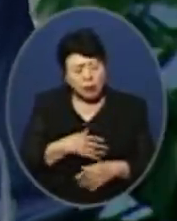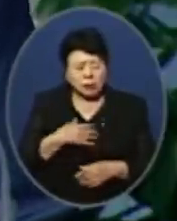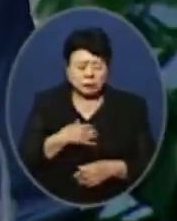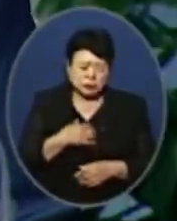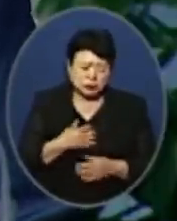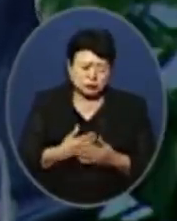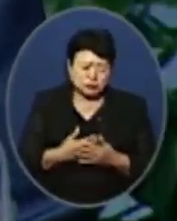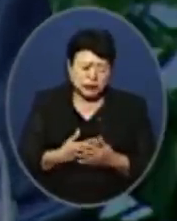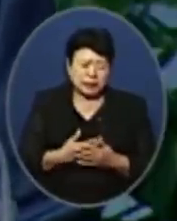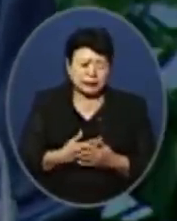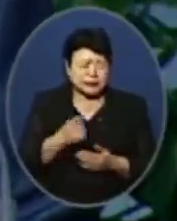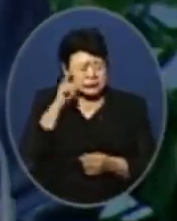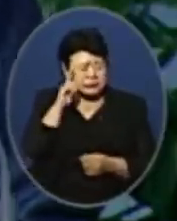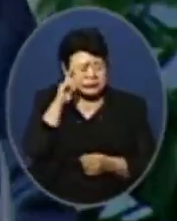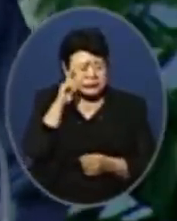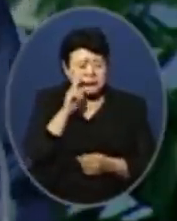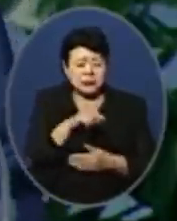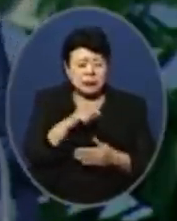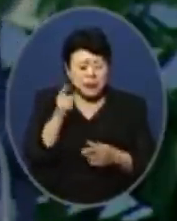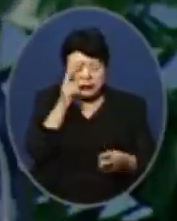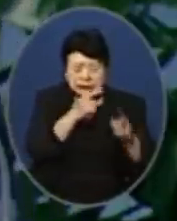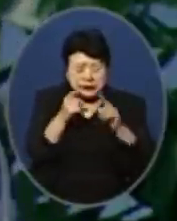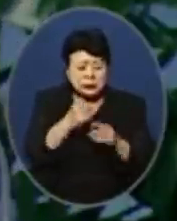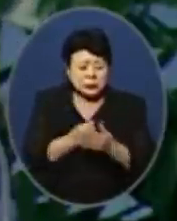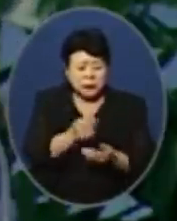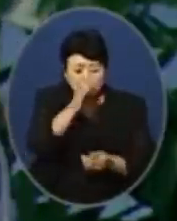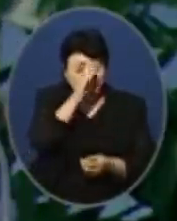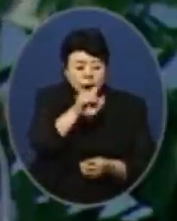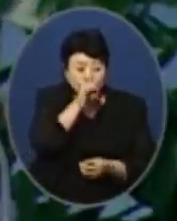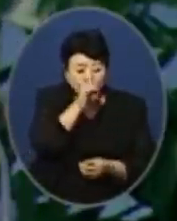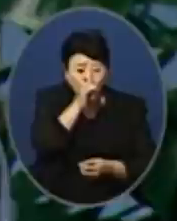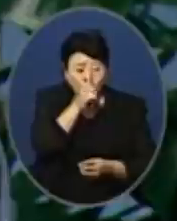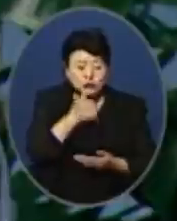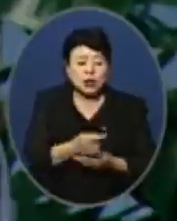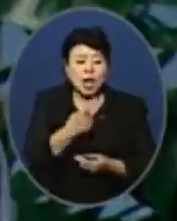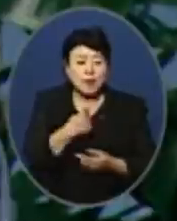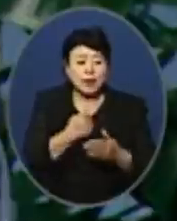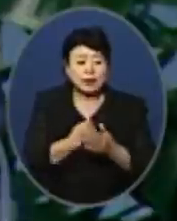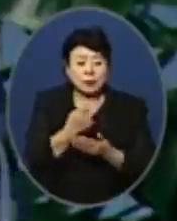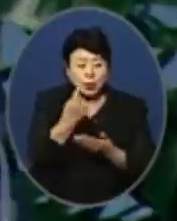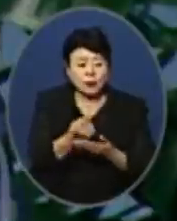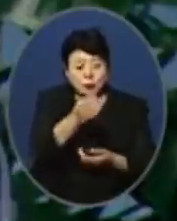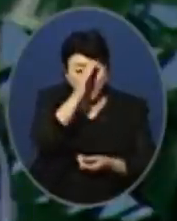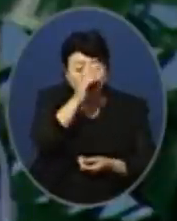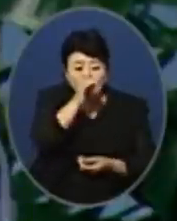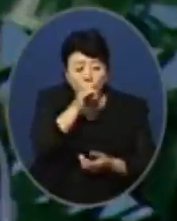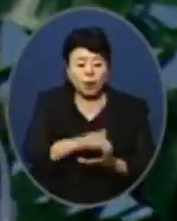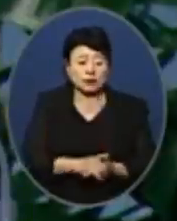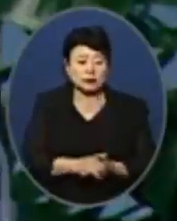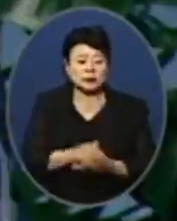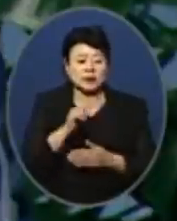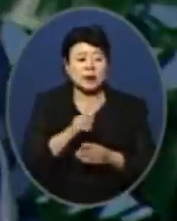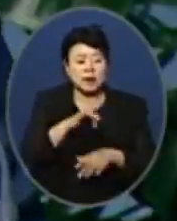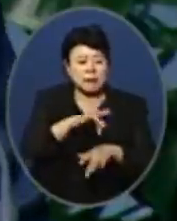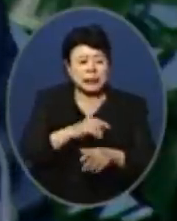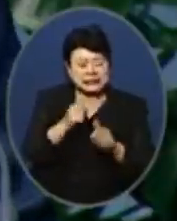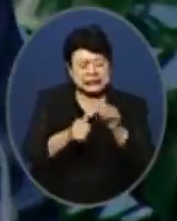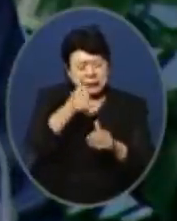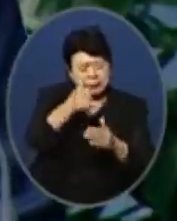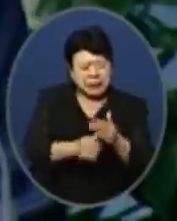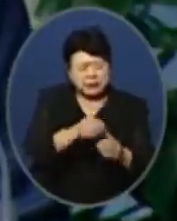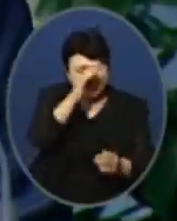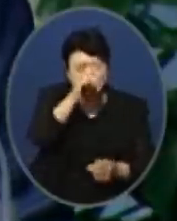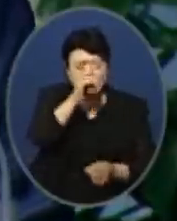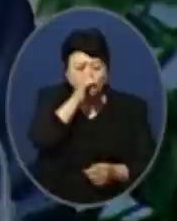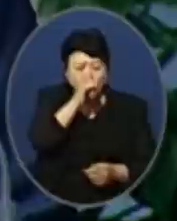염려와 불안이나 스트레스, 마음의 상처로 오는 병도 있고, 죄를 범하였기 때문에 오는 병도 있고, 마귀의 시험으로 오는